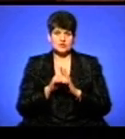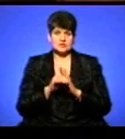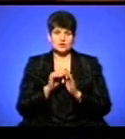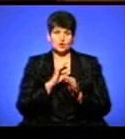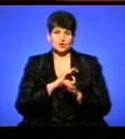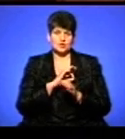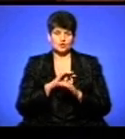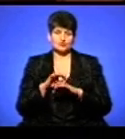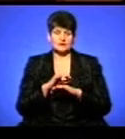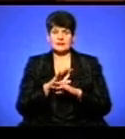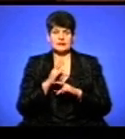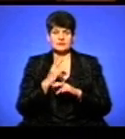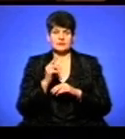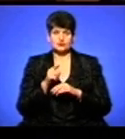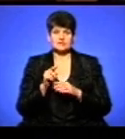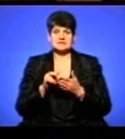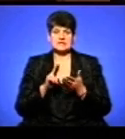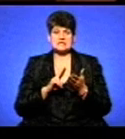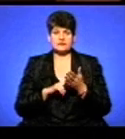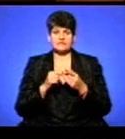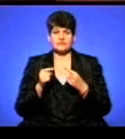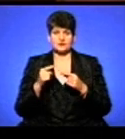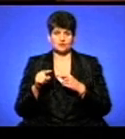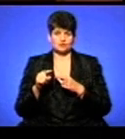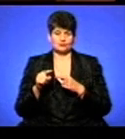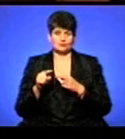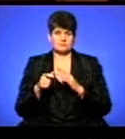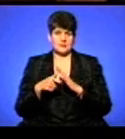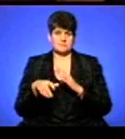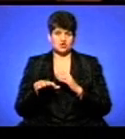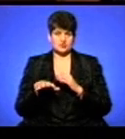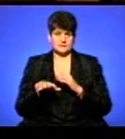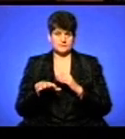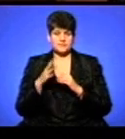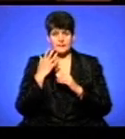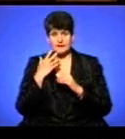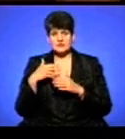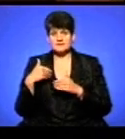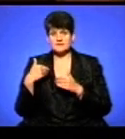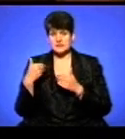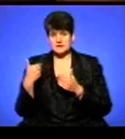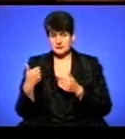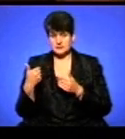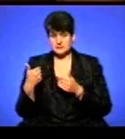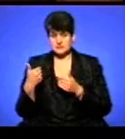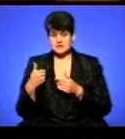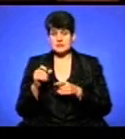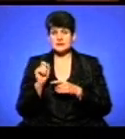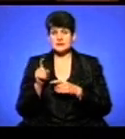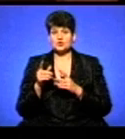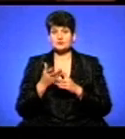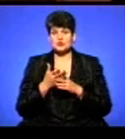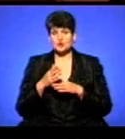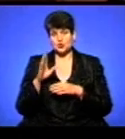чоловіка, незважаючи на те, що він зареєстрований в іншому житловому приміщенні. Коли звертається за призначенням субсидії чоловік,